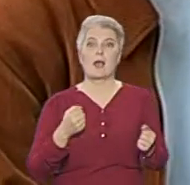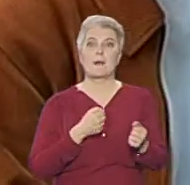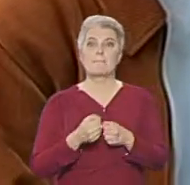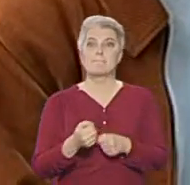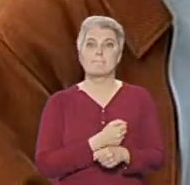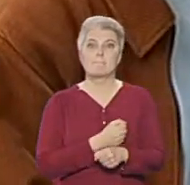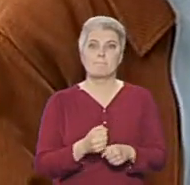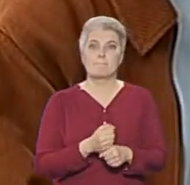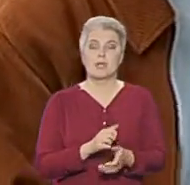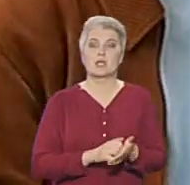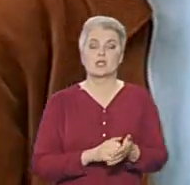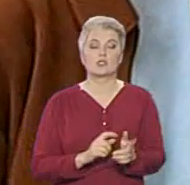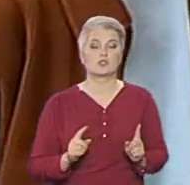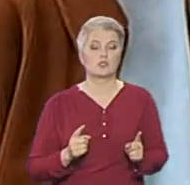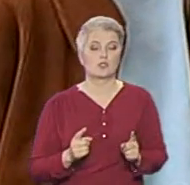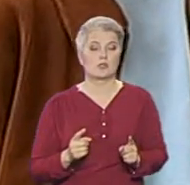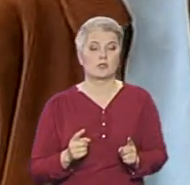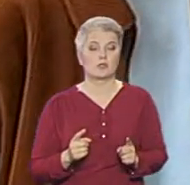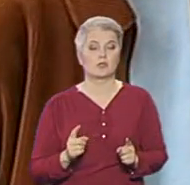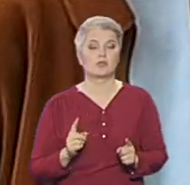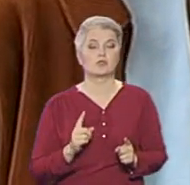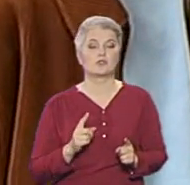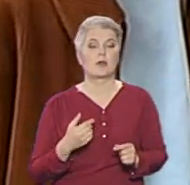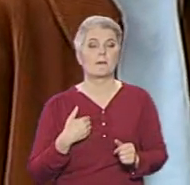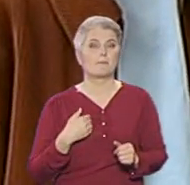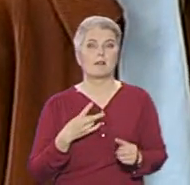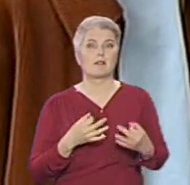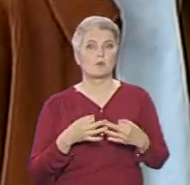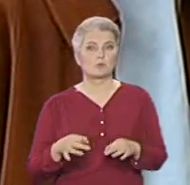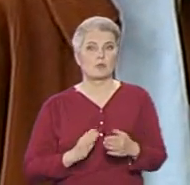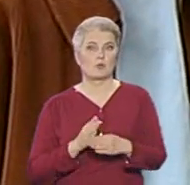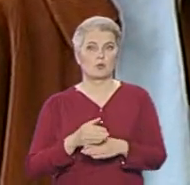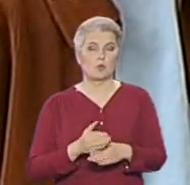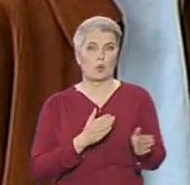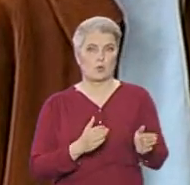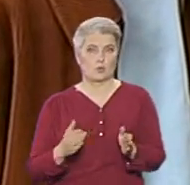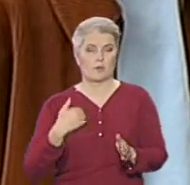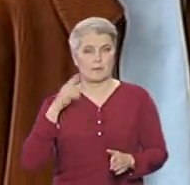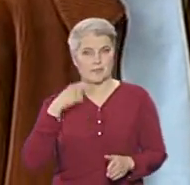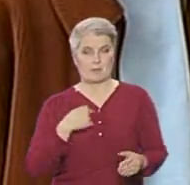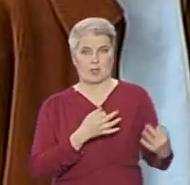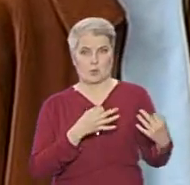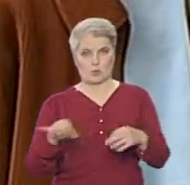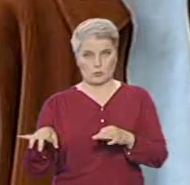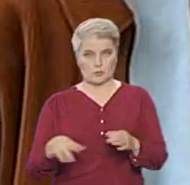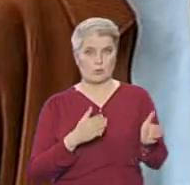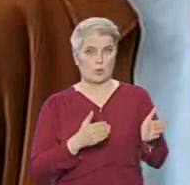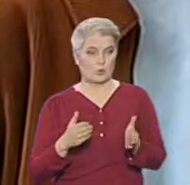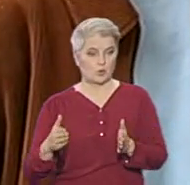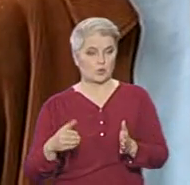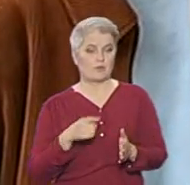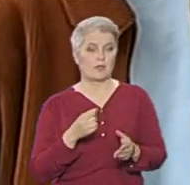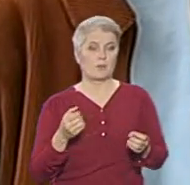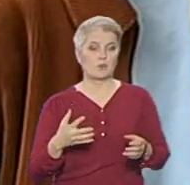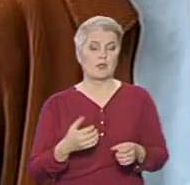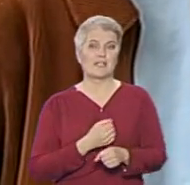тут відбувалися, через що, чому? Щоб просто ми їх не допускаємо до гуртожитку, бо якщо ми знаємо, що ми допустимо їх до гуртожитку, вони